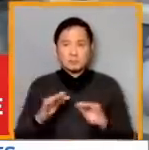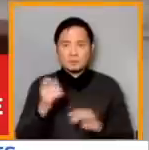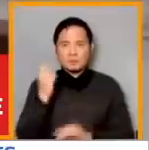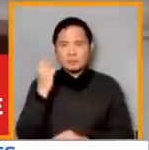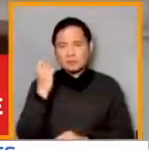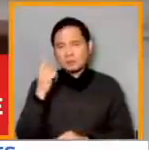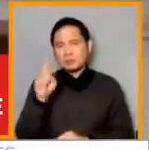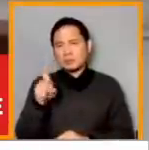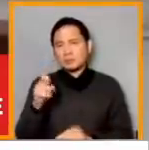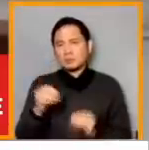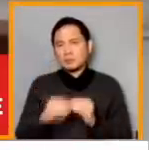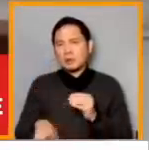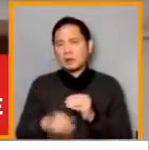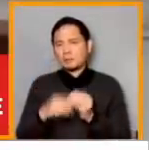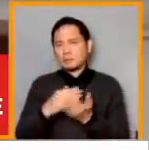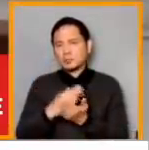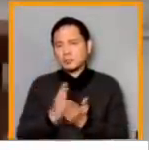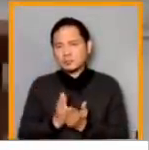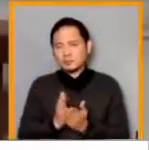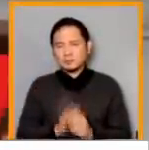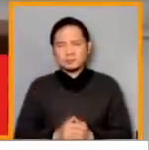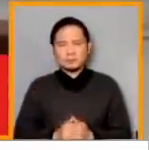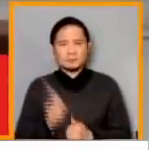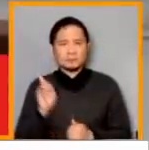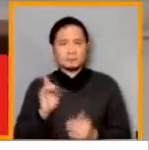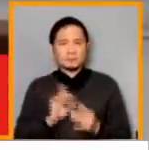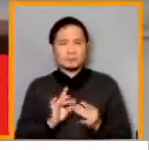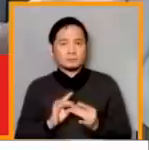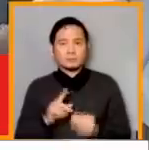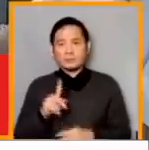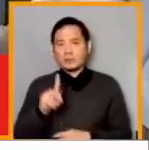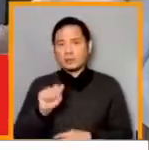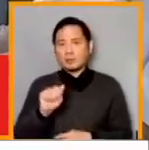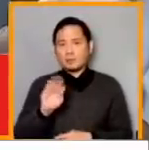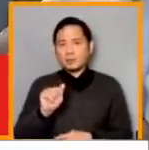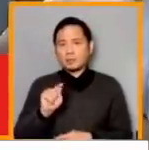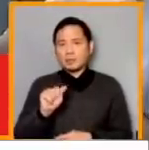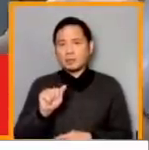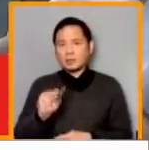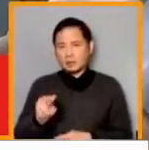pondo. We in Kabataan Party List, we filed a bill,